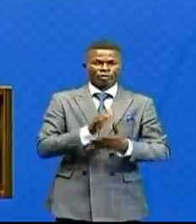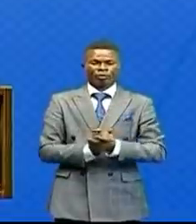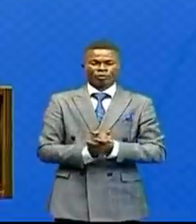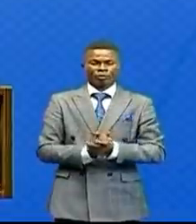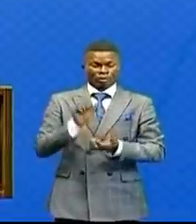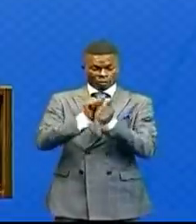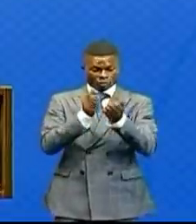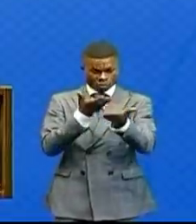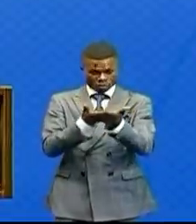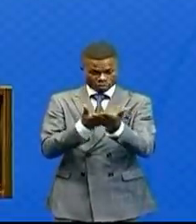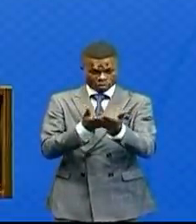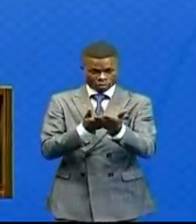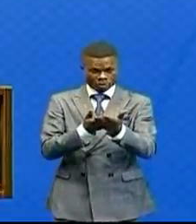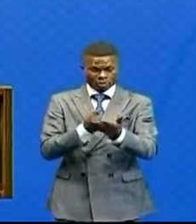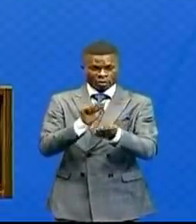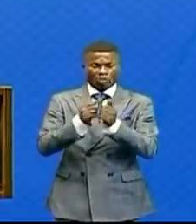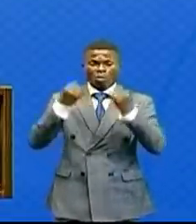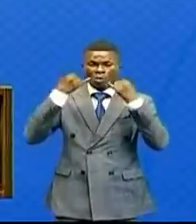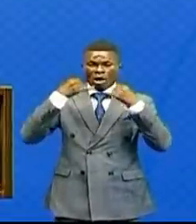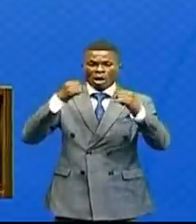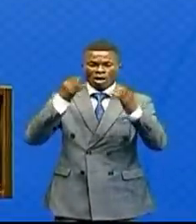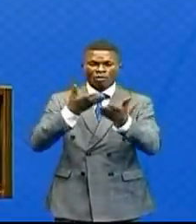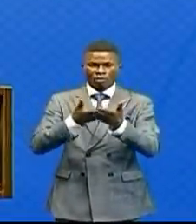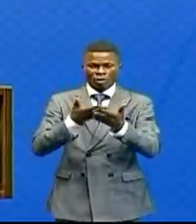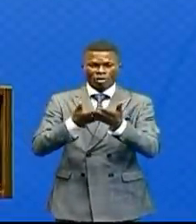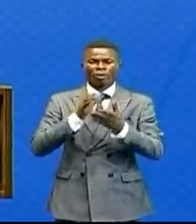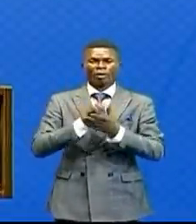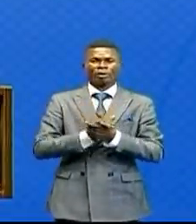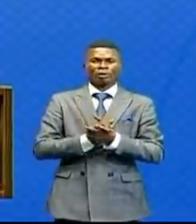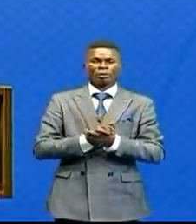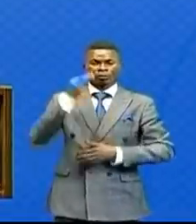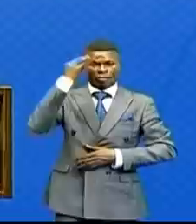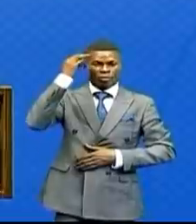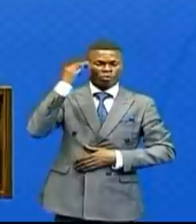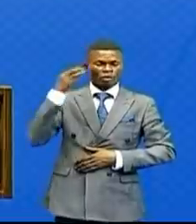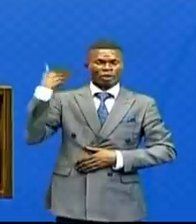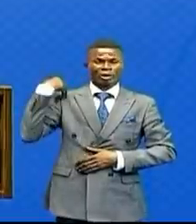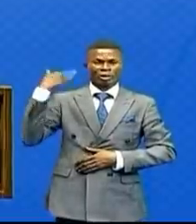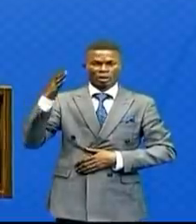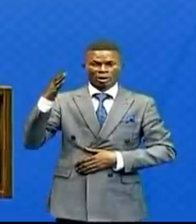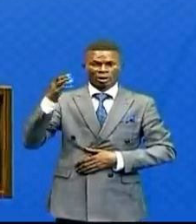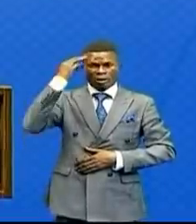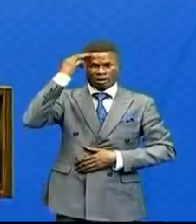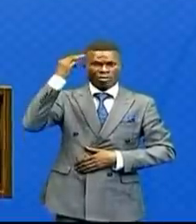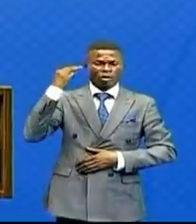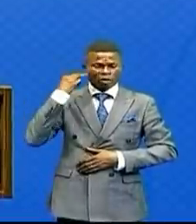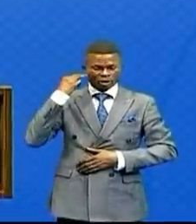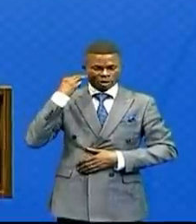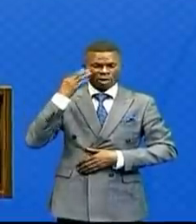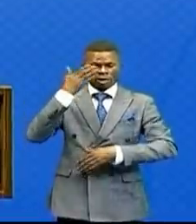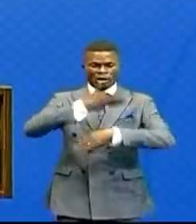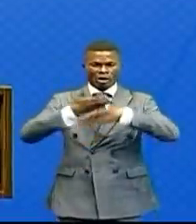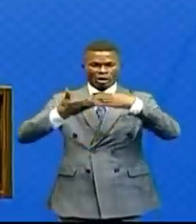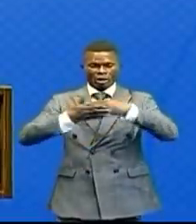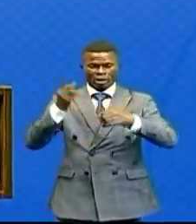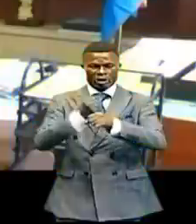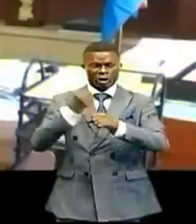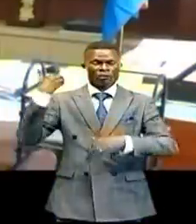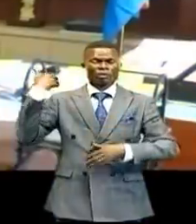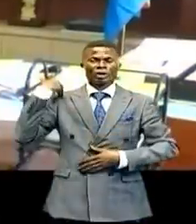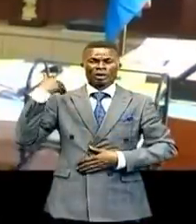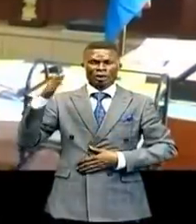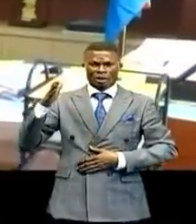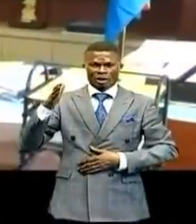Toujours sur ces chapitres de points d'information, le ministre d'État, ministre des Infrastructures et Travaux